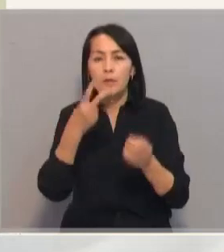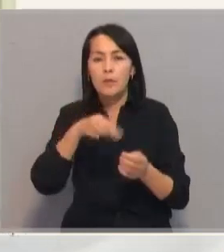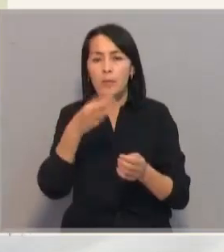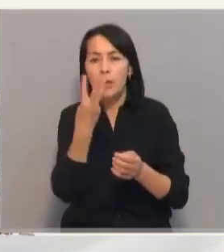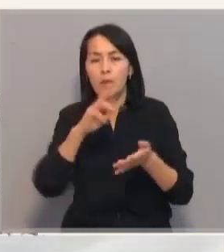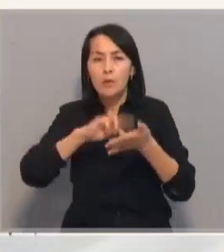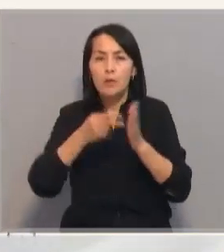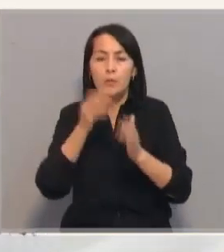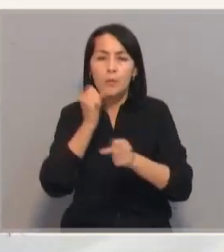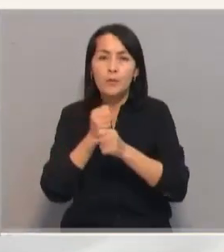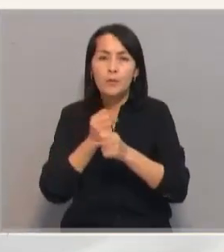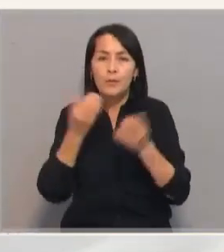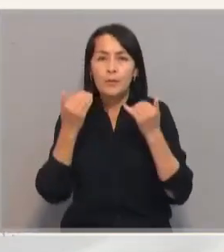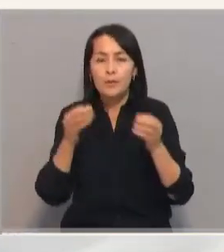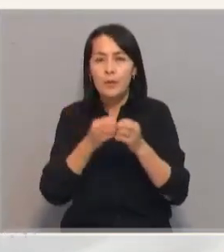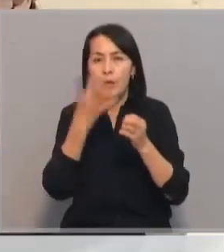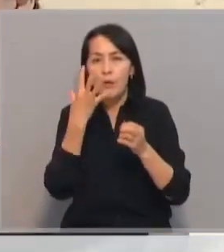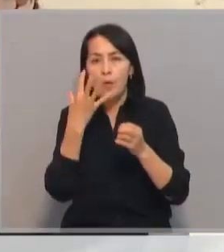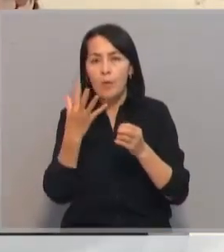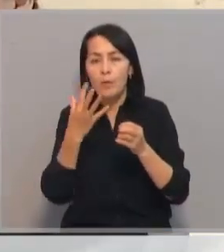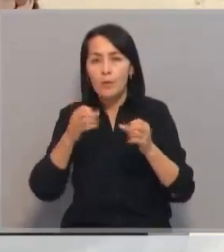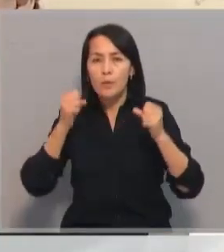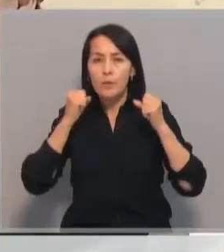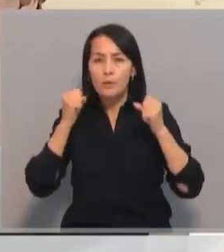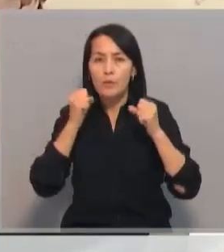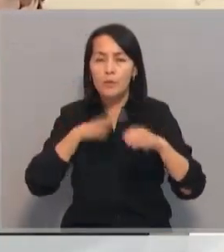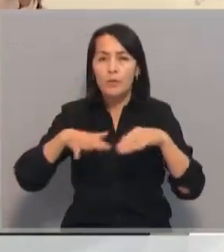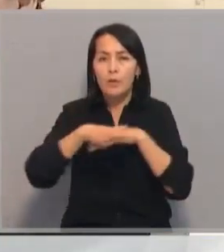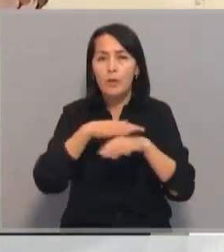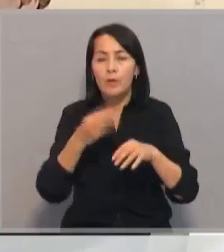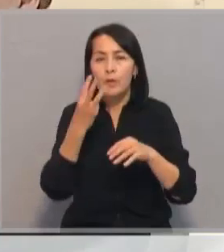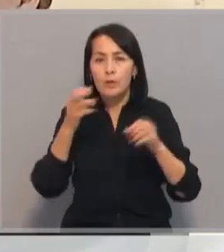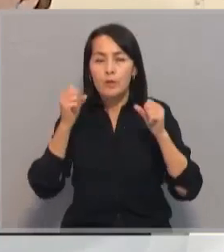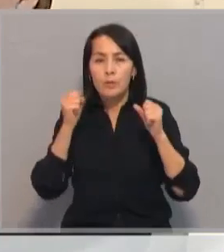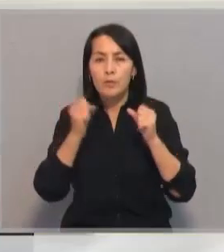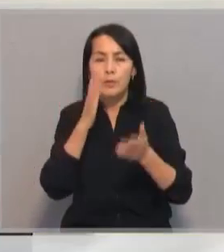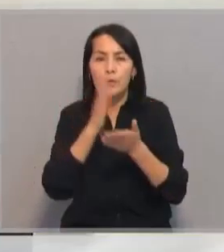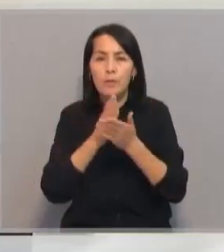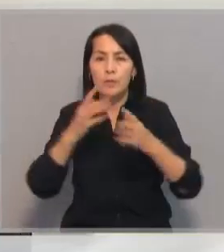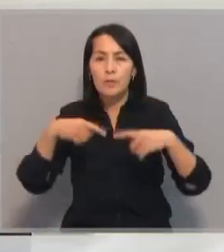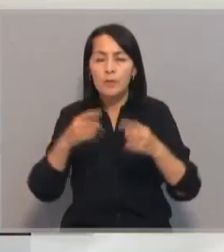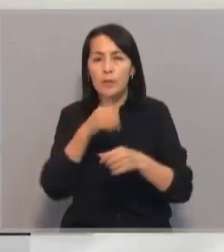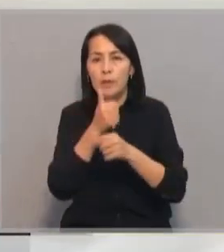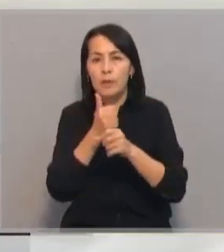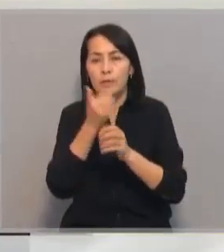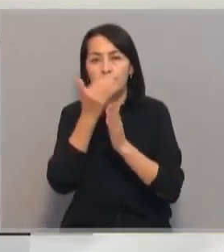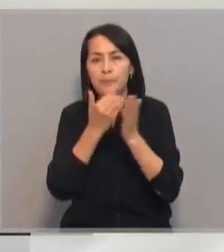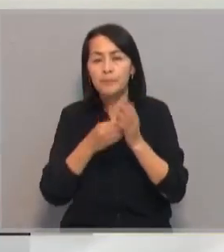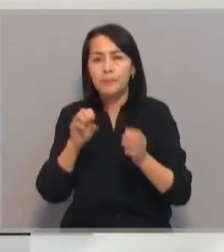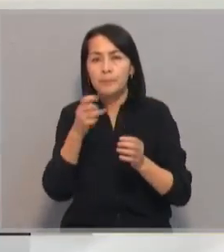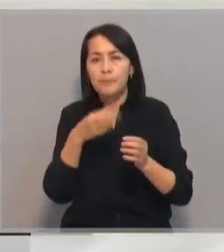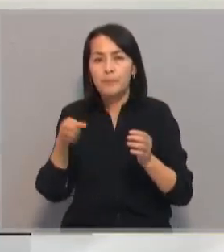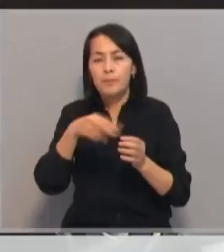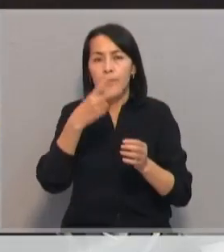жоба жасалатын болады. Оның ішінде 15 әмбебап спорт алаңша және 3 спорт алаңша салынады. Маңызды мәлімет, Абай ауданының